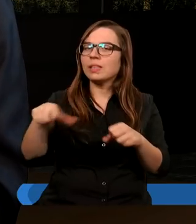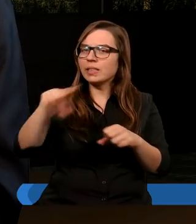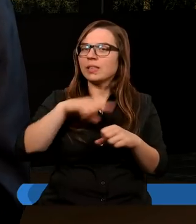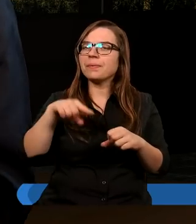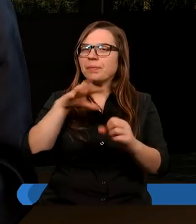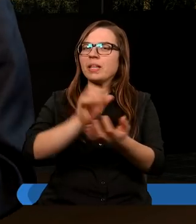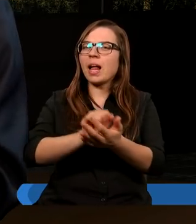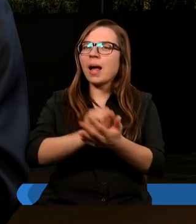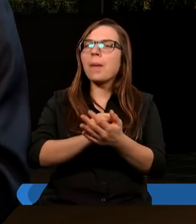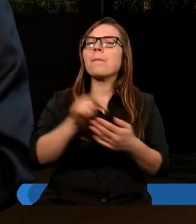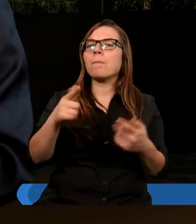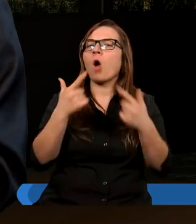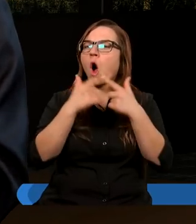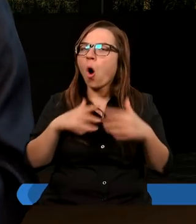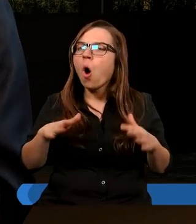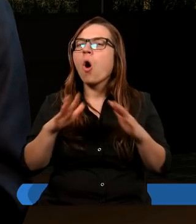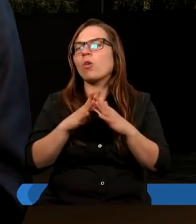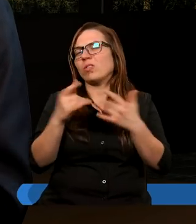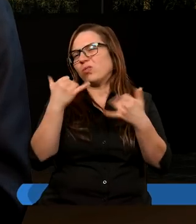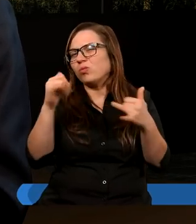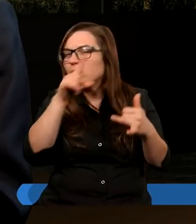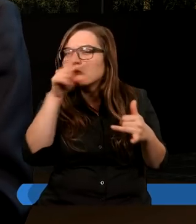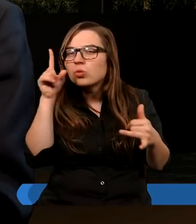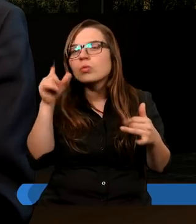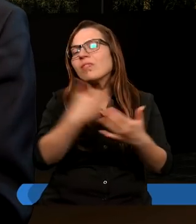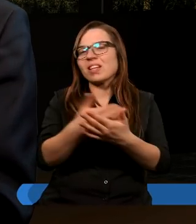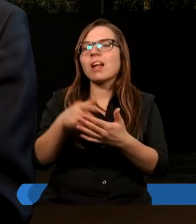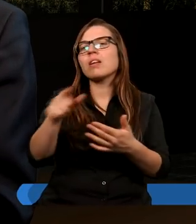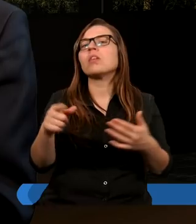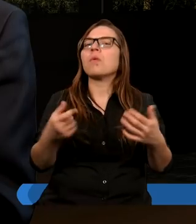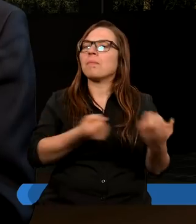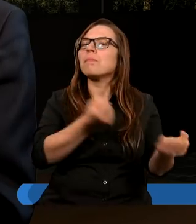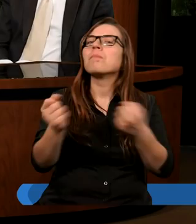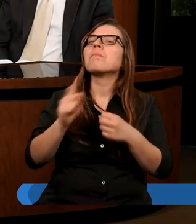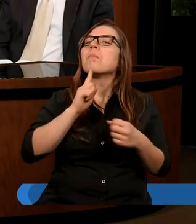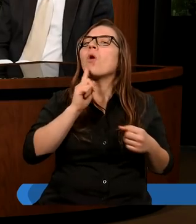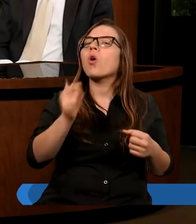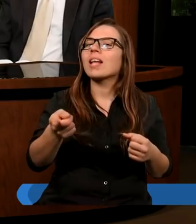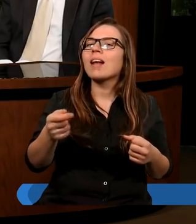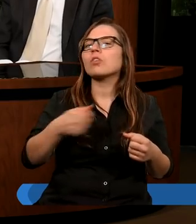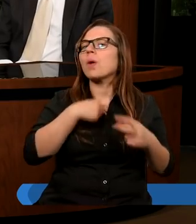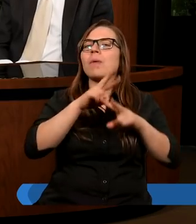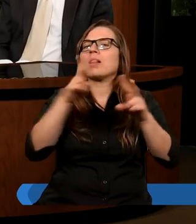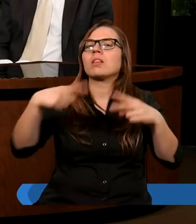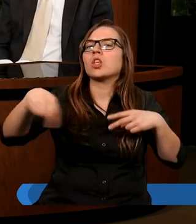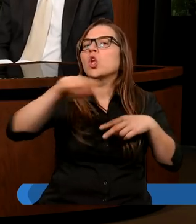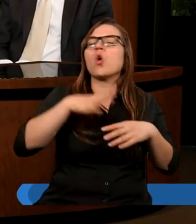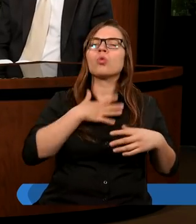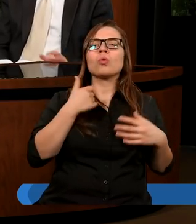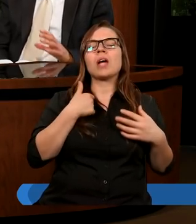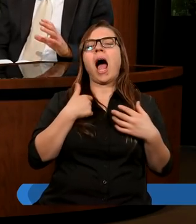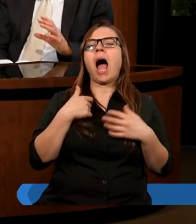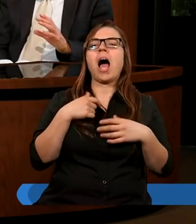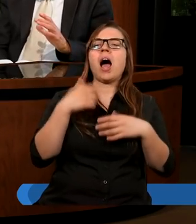kościołem, wyznawcami, no nieco poszerzyć, aby nikt nie czuł się zaniedbany.